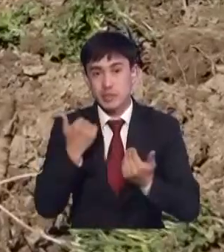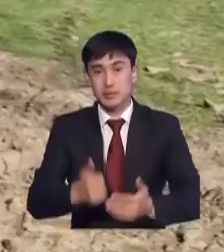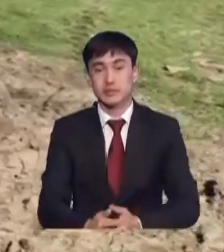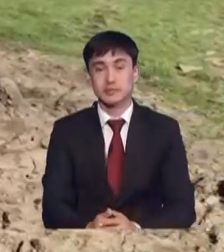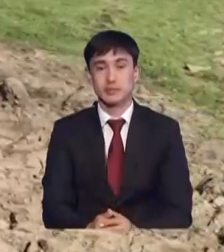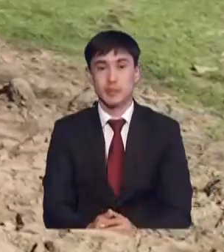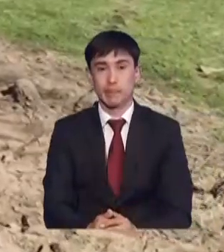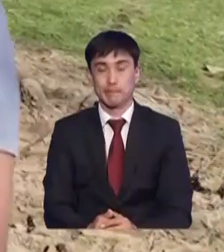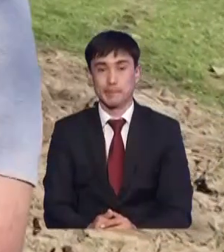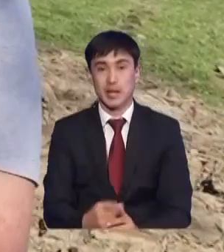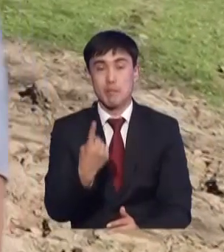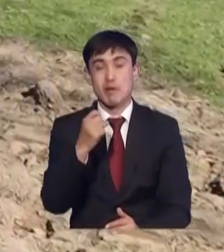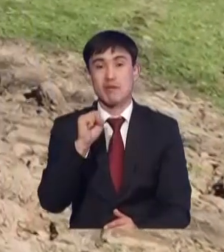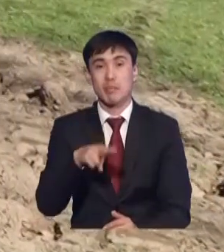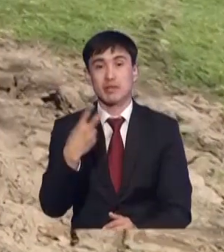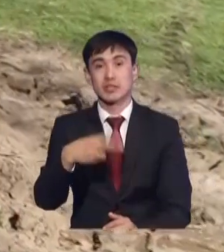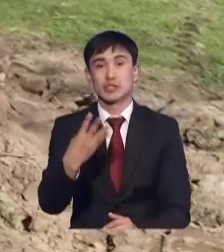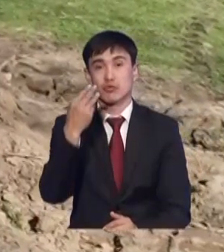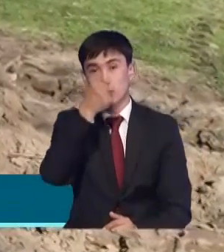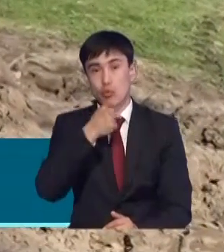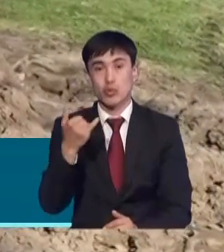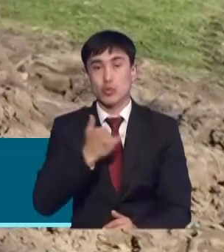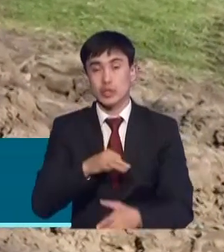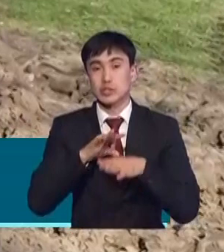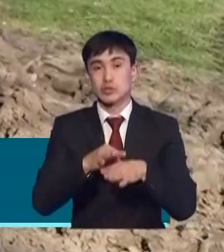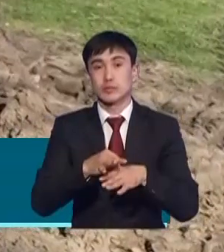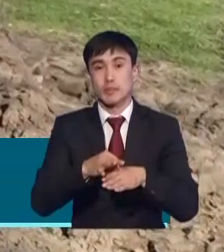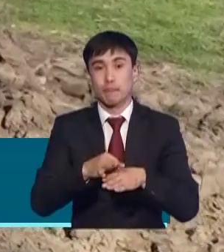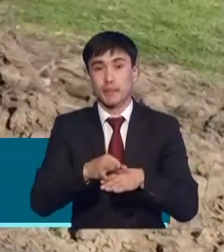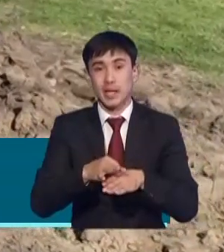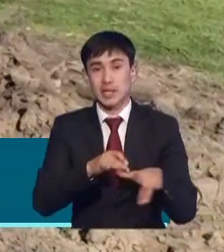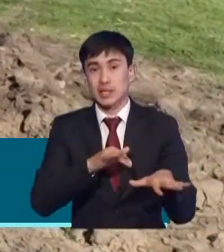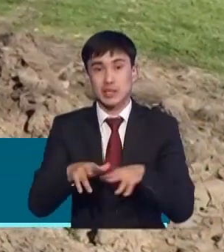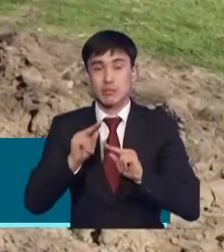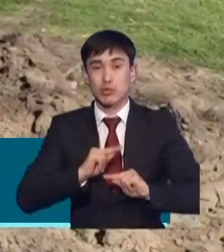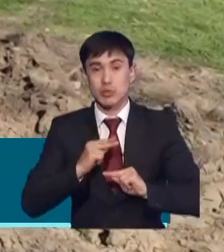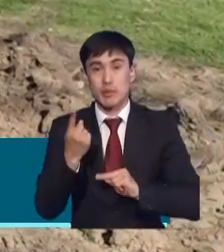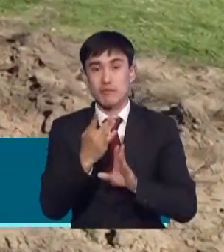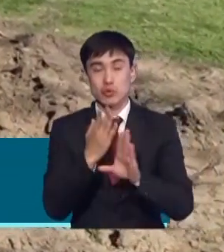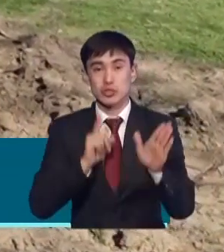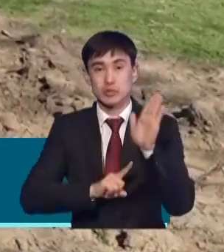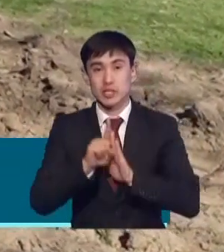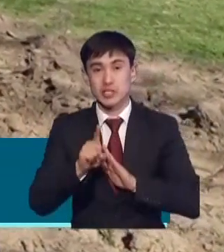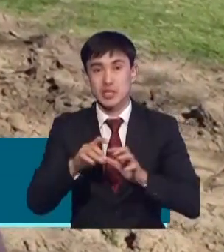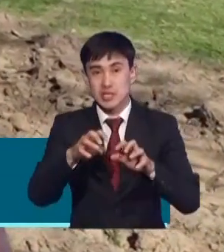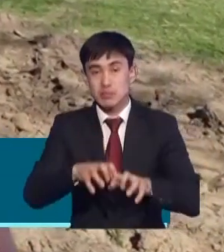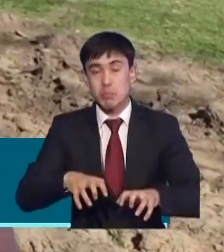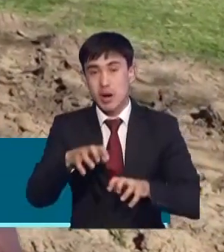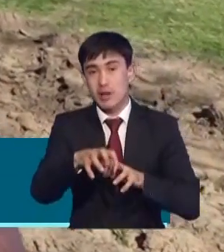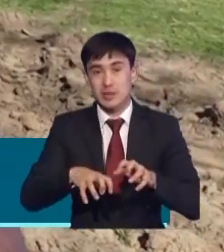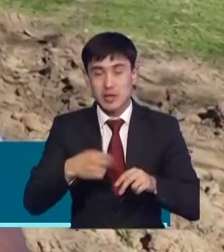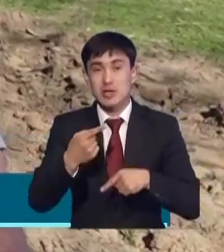предвидится 20 года у нас идут весенние работы в первую очередь мы начали с